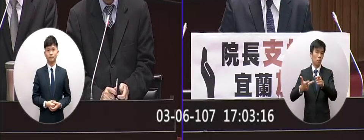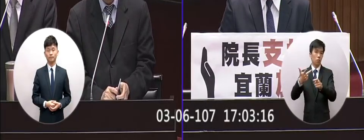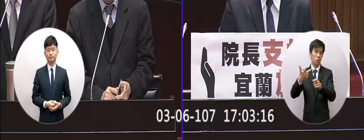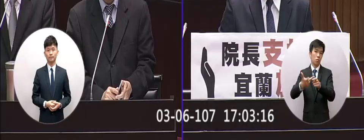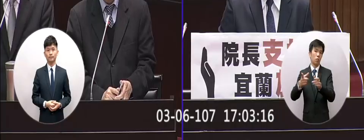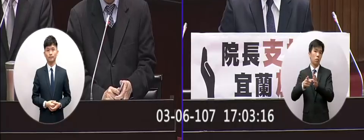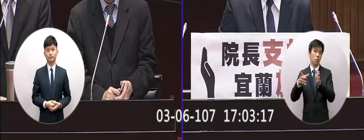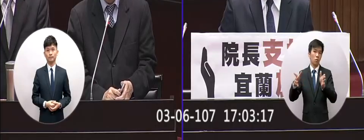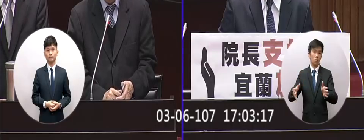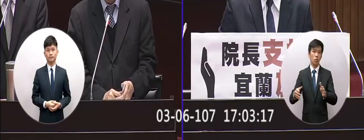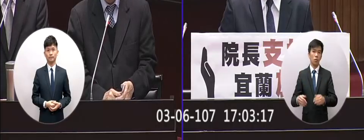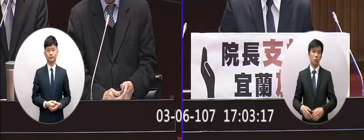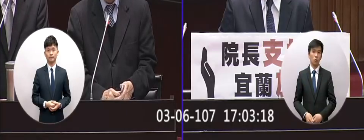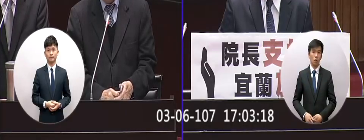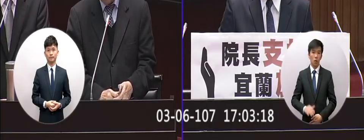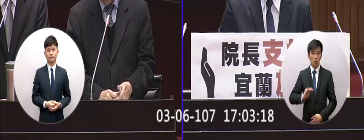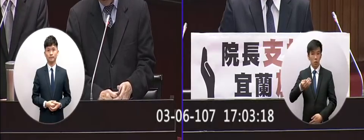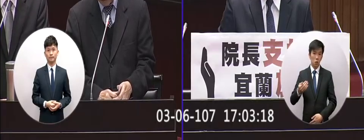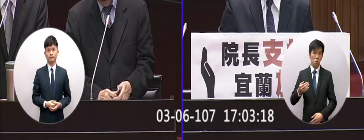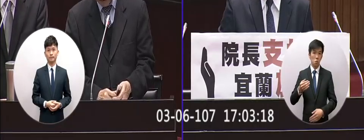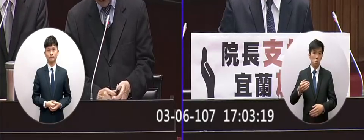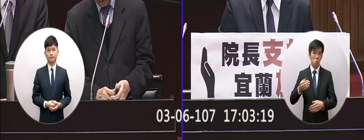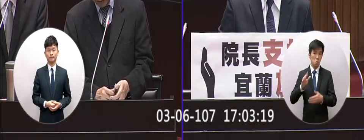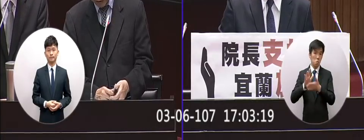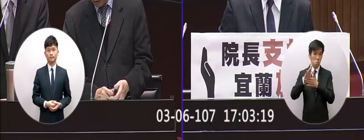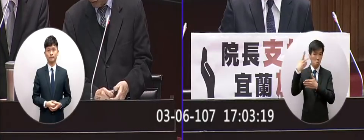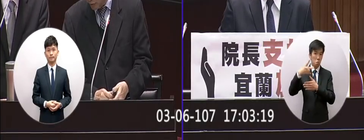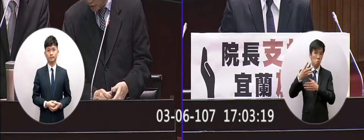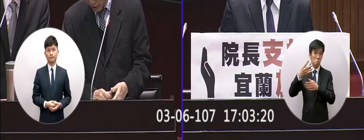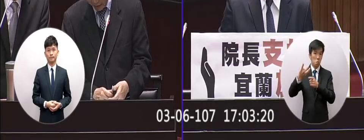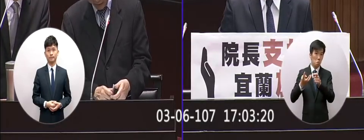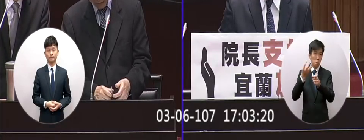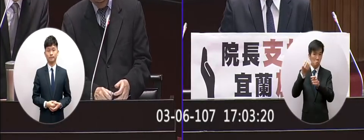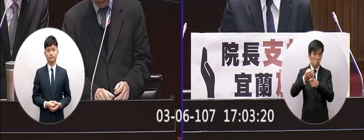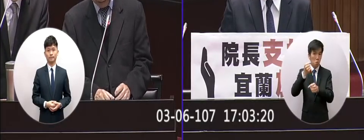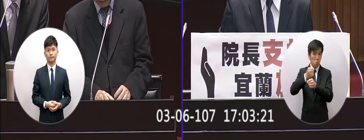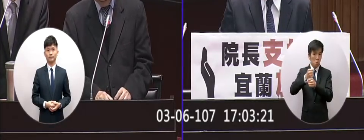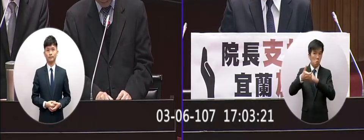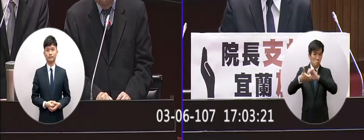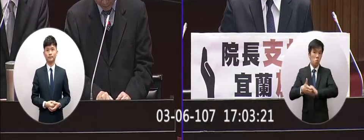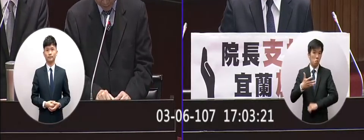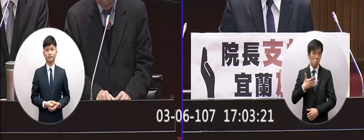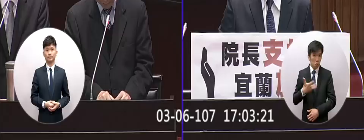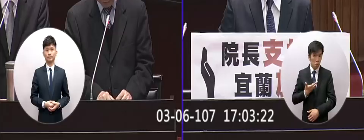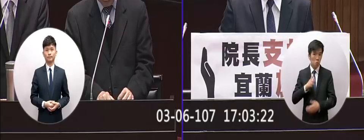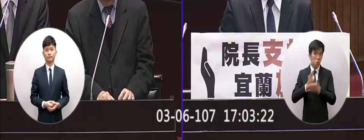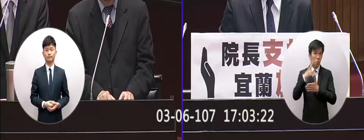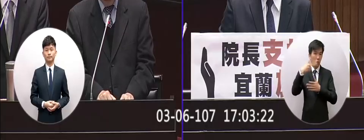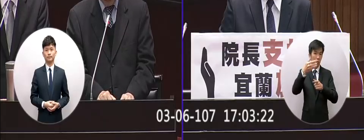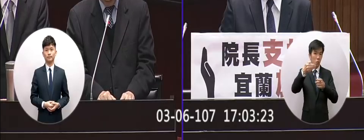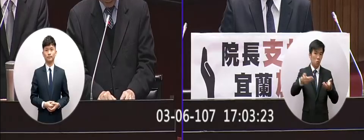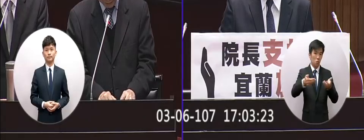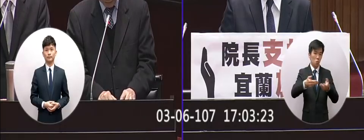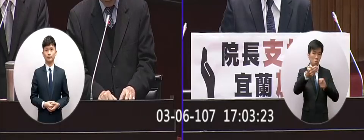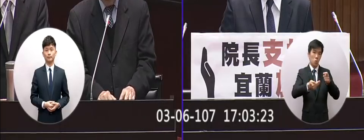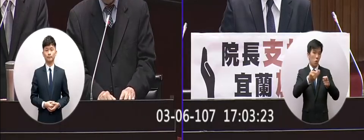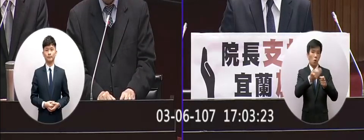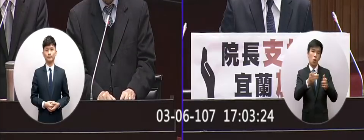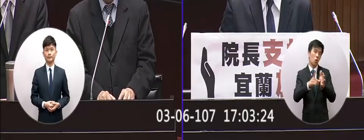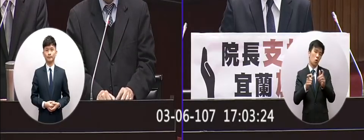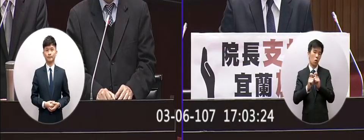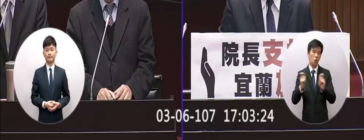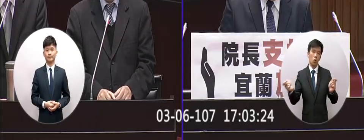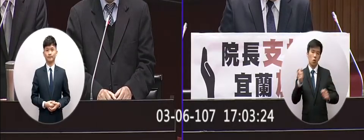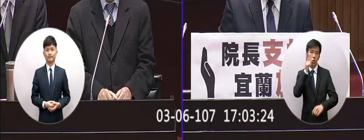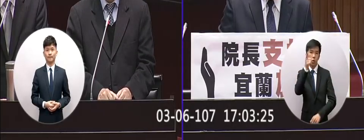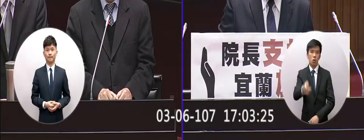然后还不晓得什么时候能够核电，核电以后还有9年的一个执行新建，这个真的是太遥远了，